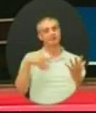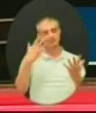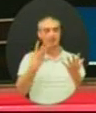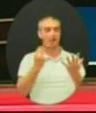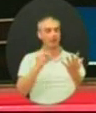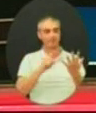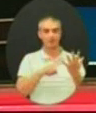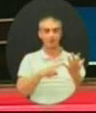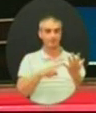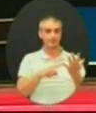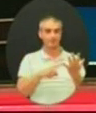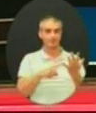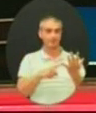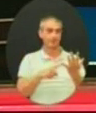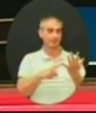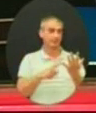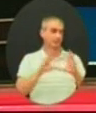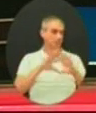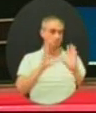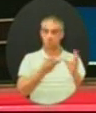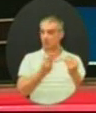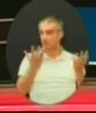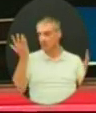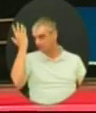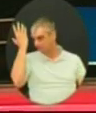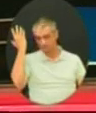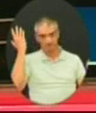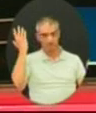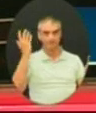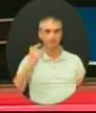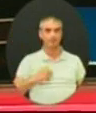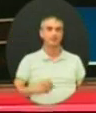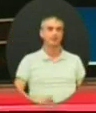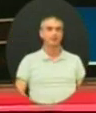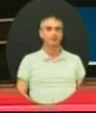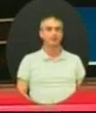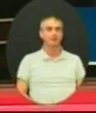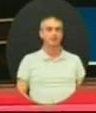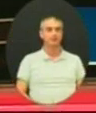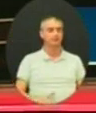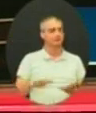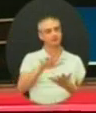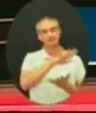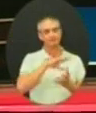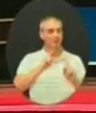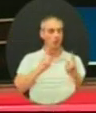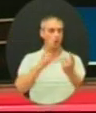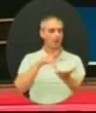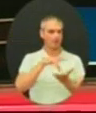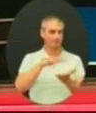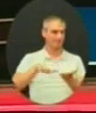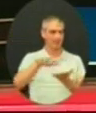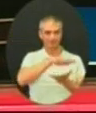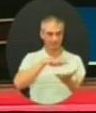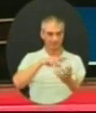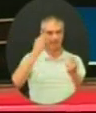הרבה בכלל, אני יודע מה, יד, הזירה המזרח תיכונית, הסדר עם כל